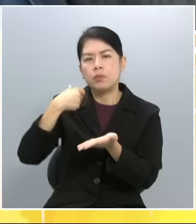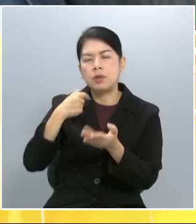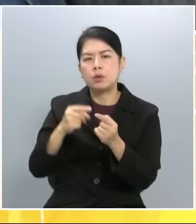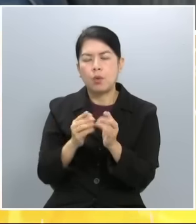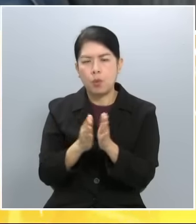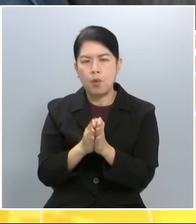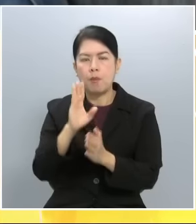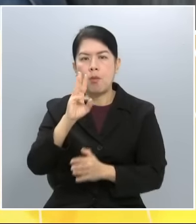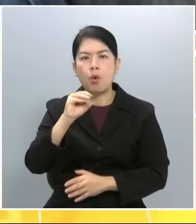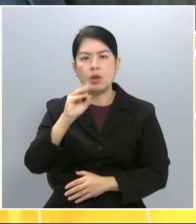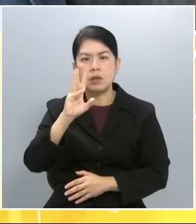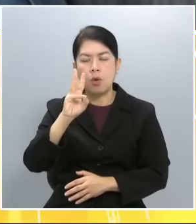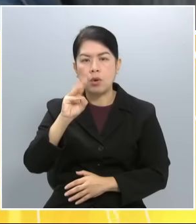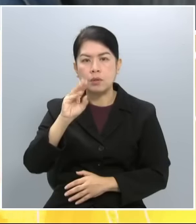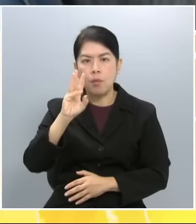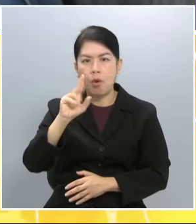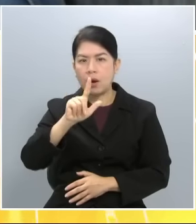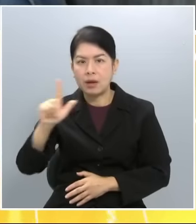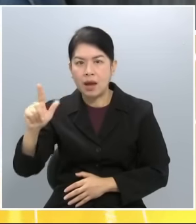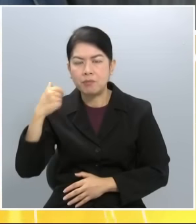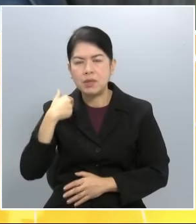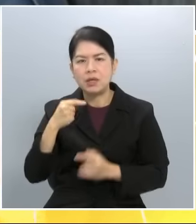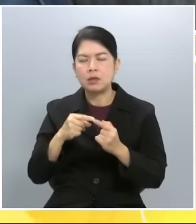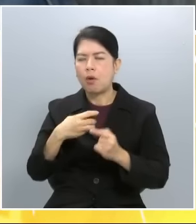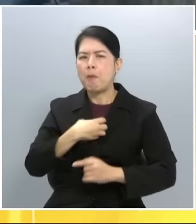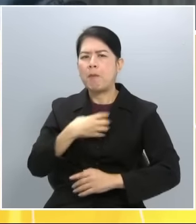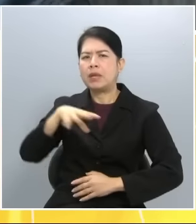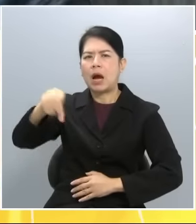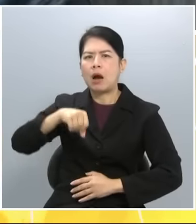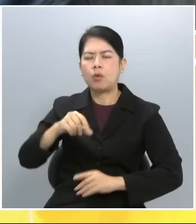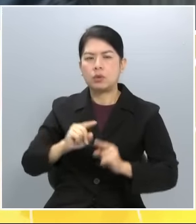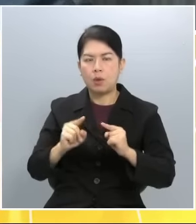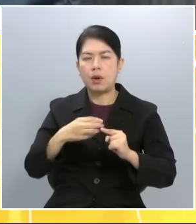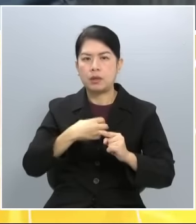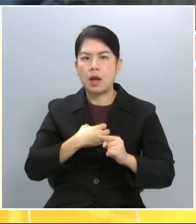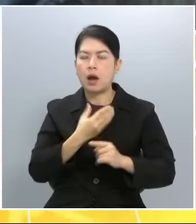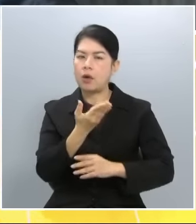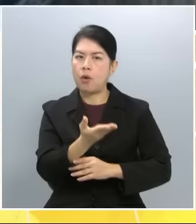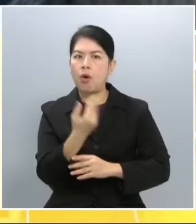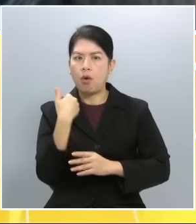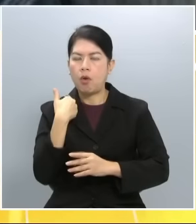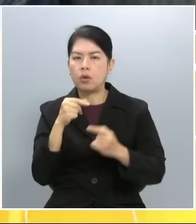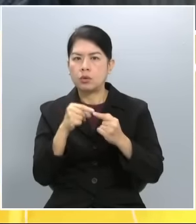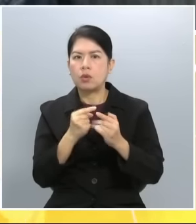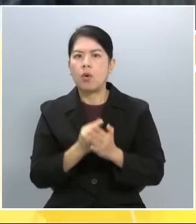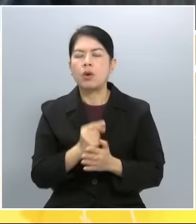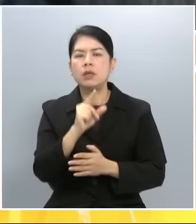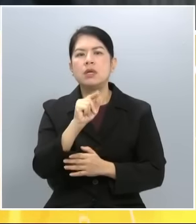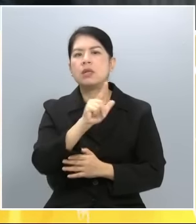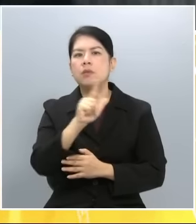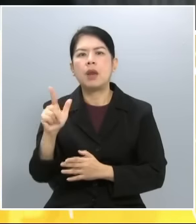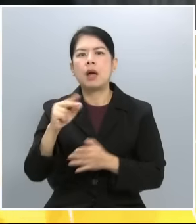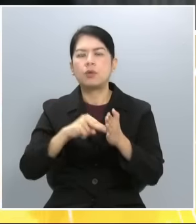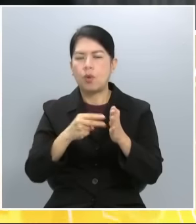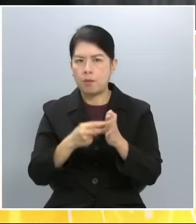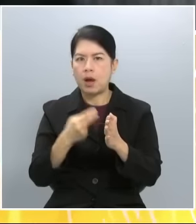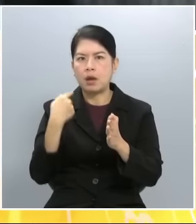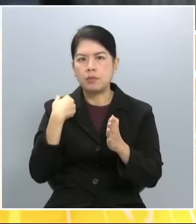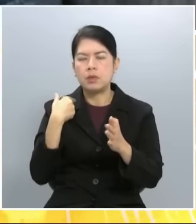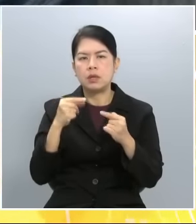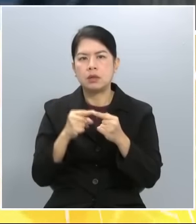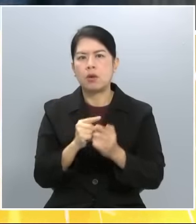ายปีแต่ต้องการที่จะให้ปิดหนี้ไม่ใช่เอาหนี้มาให้ถ้าจะแยกทางกันหรือถ้าจะใจ